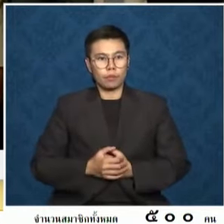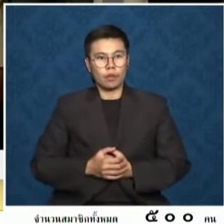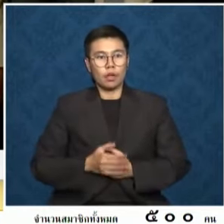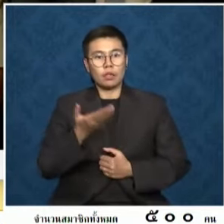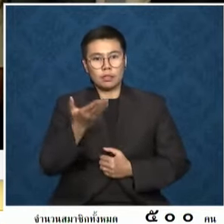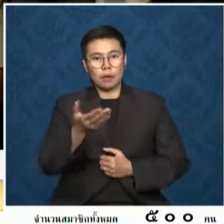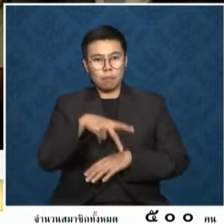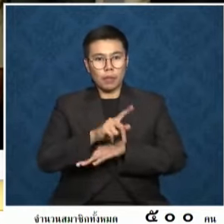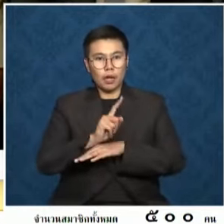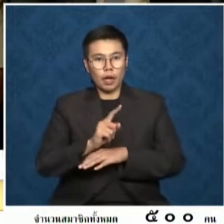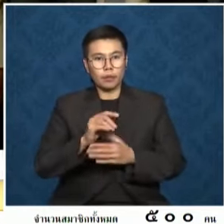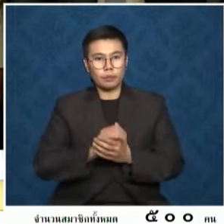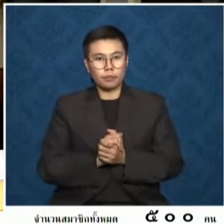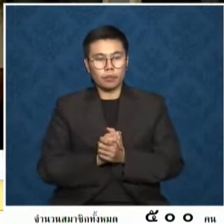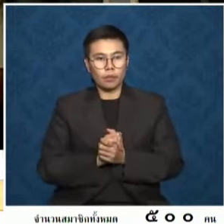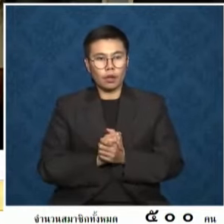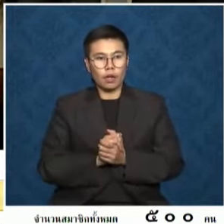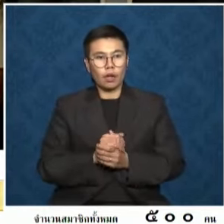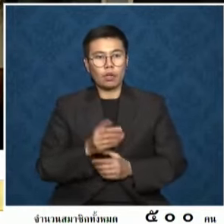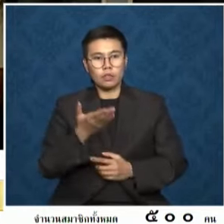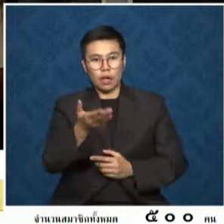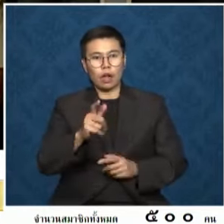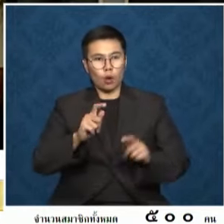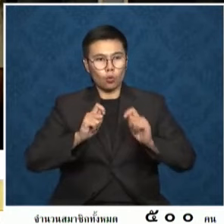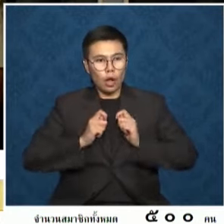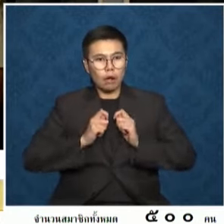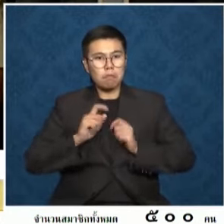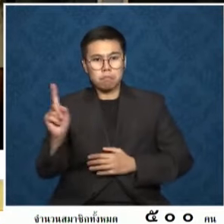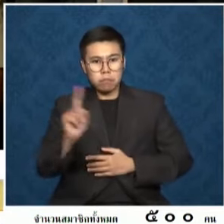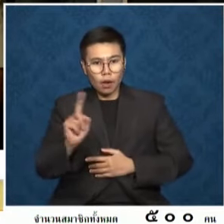ธานอนุญาตได้อย่างไร